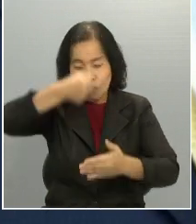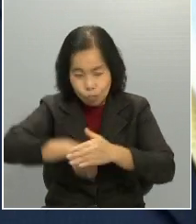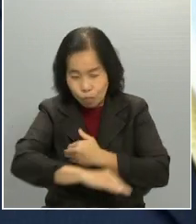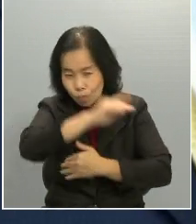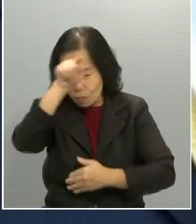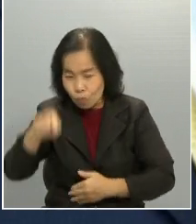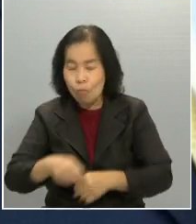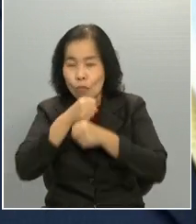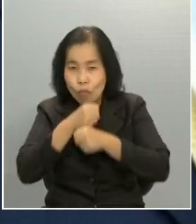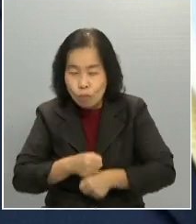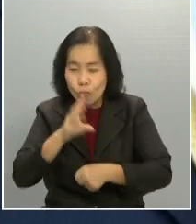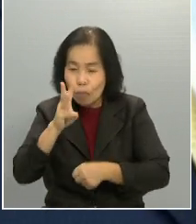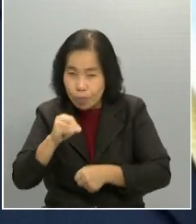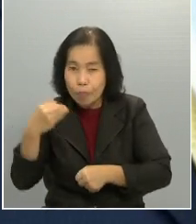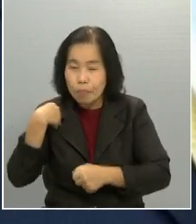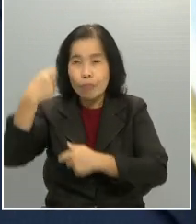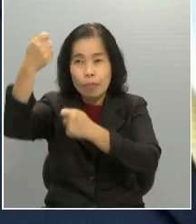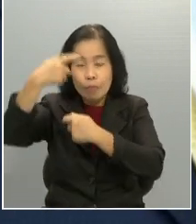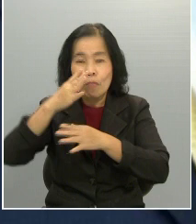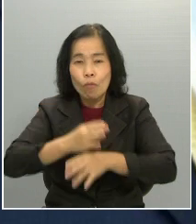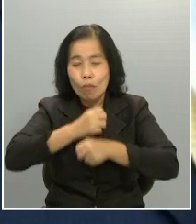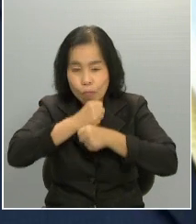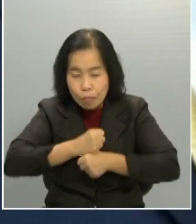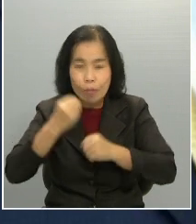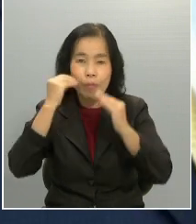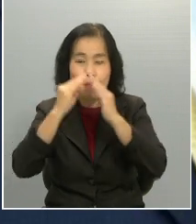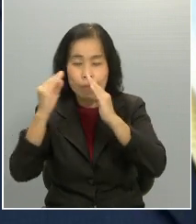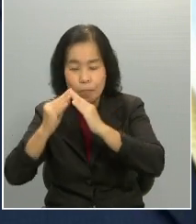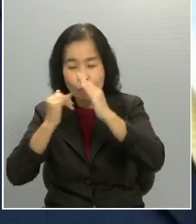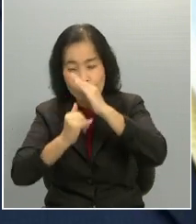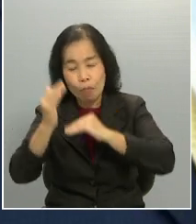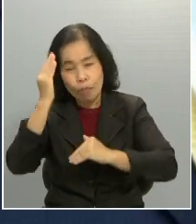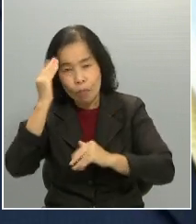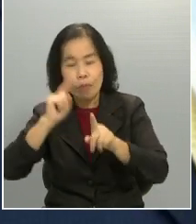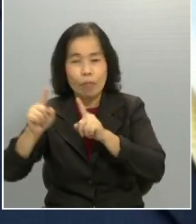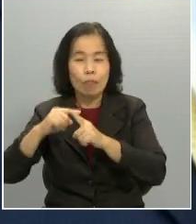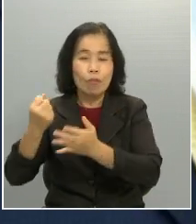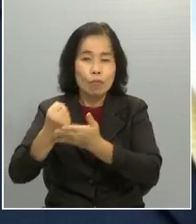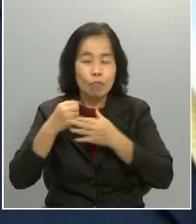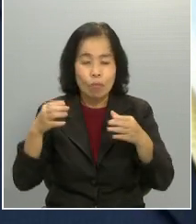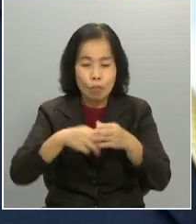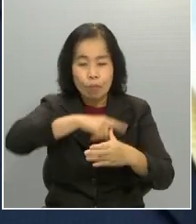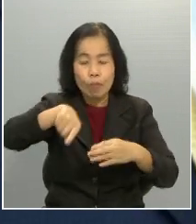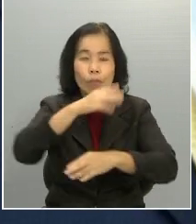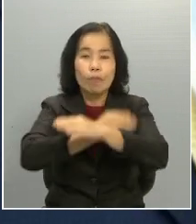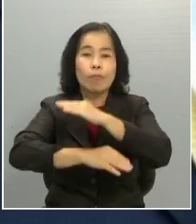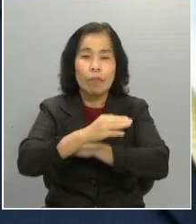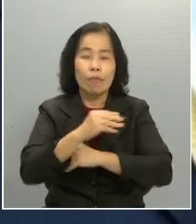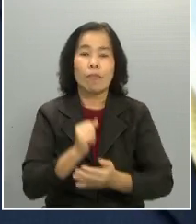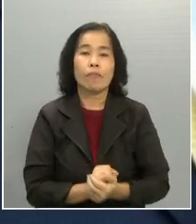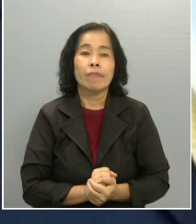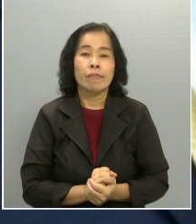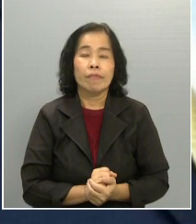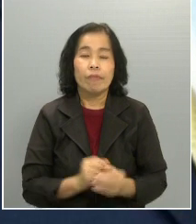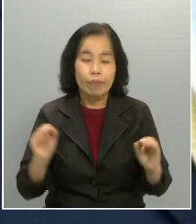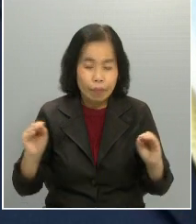ผู้สูงอายุเบี้ยยังชีพผู้สูงอายุบ้านพักสวัสดิการรักษาพยาบาลและก็ช่วยเหลือกลุ่มฝ่าบางจนกระทั่งพูดกันตรง